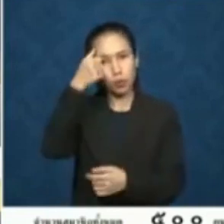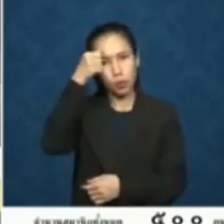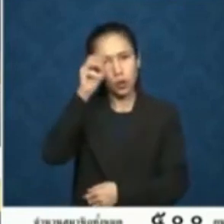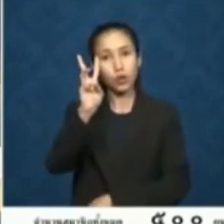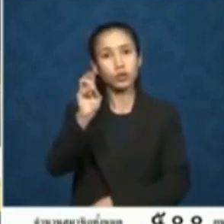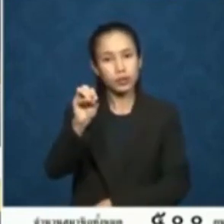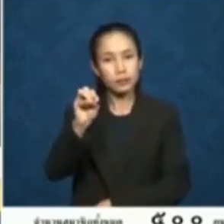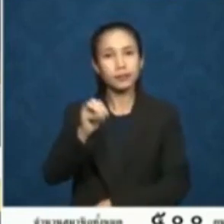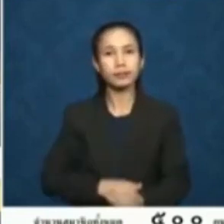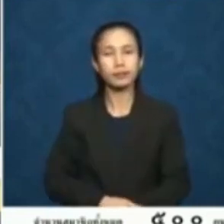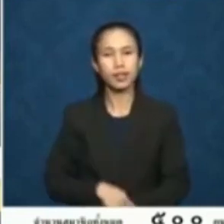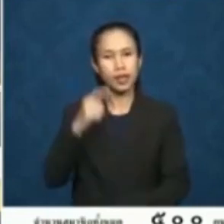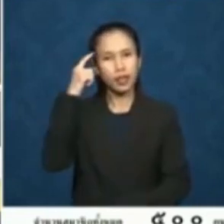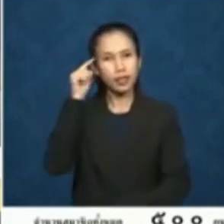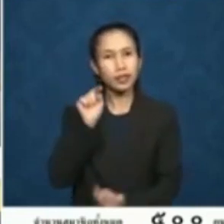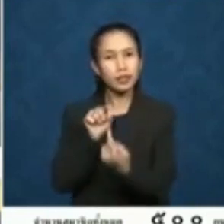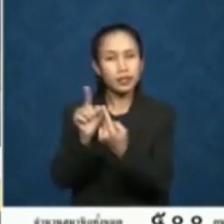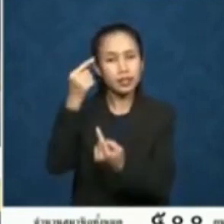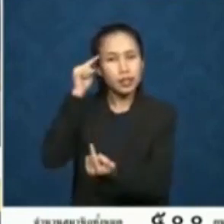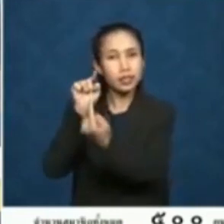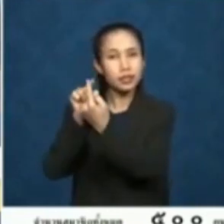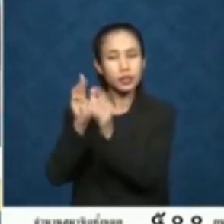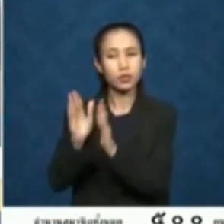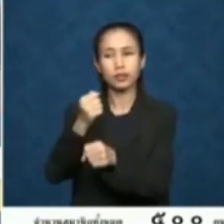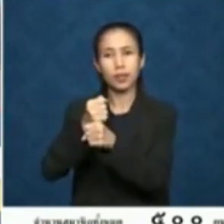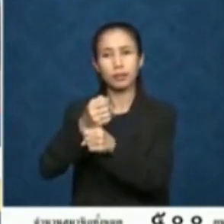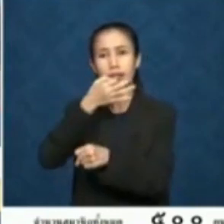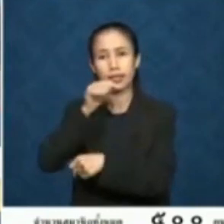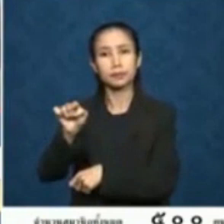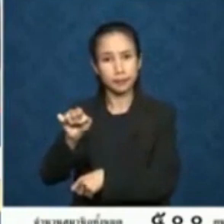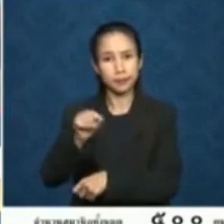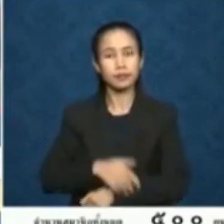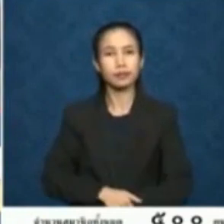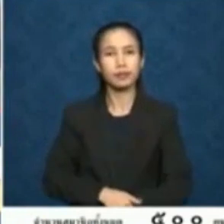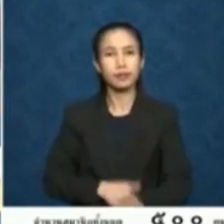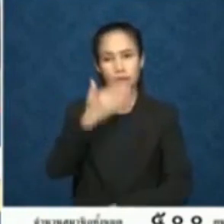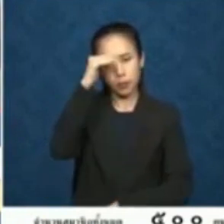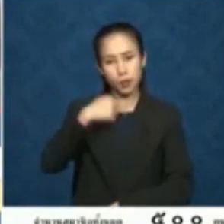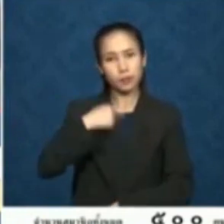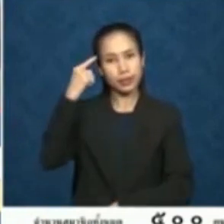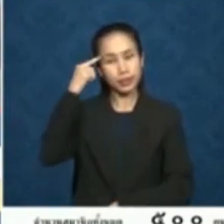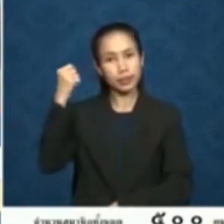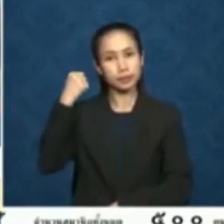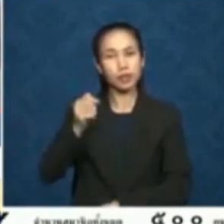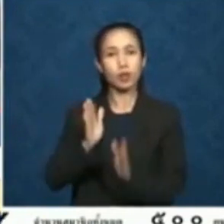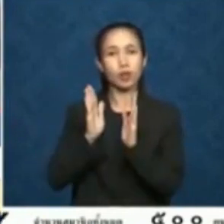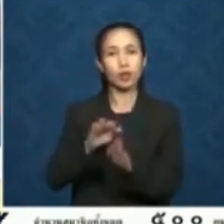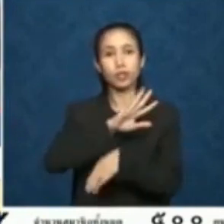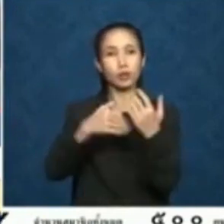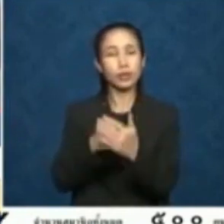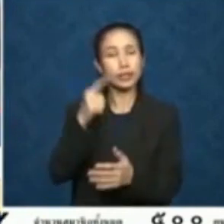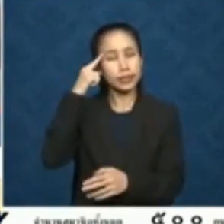วันท่านคิดถึงหัวใจชาวประมงไหมและผมมั่นใจด้วยว่าท่านรัฐมนตรีที่มานั่งตรงนี้ไม่ใช่ท่